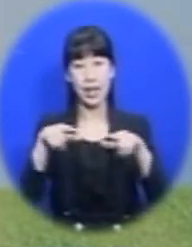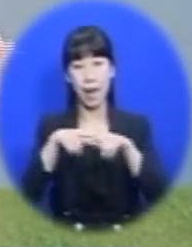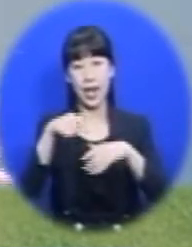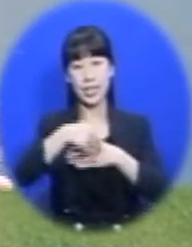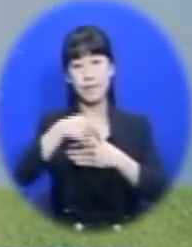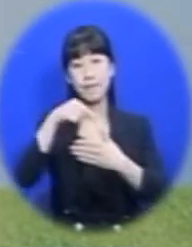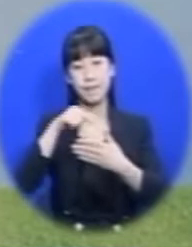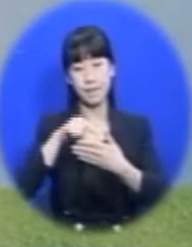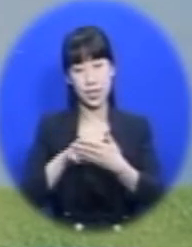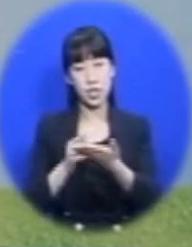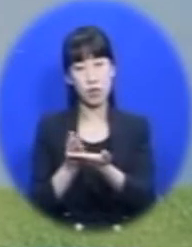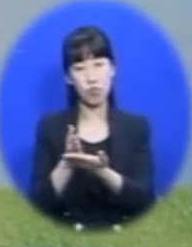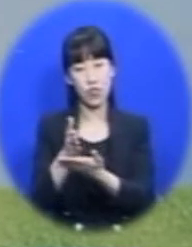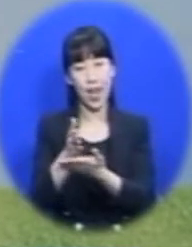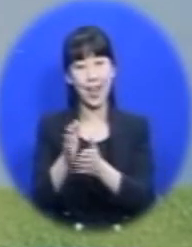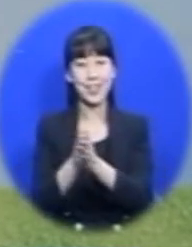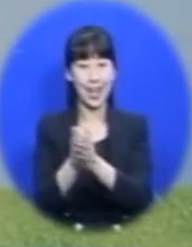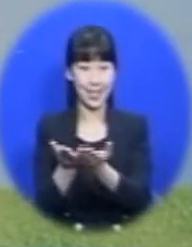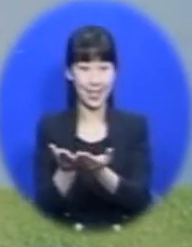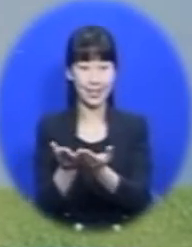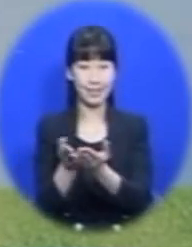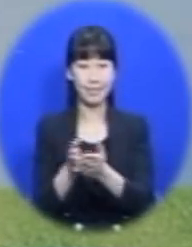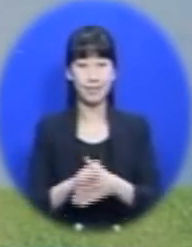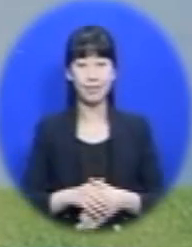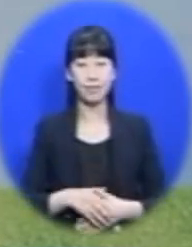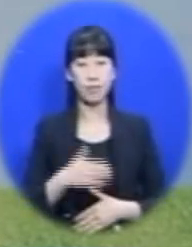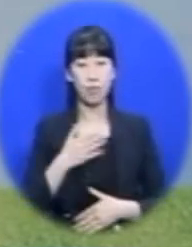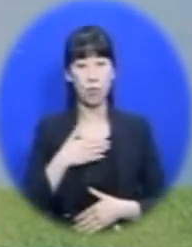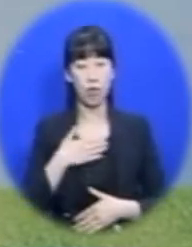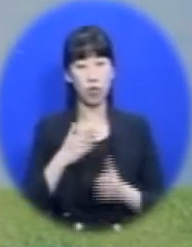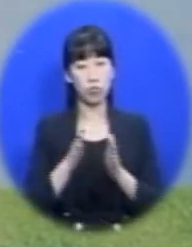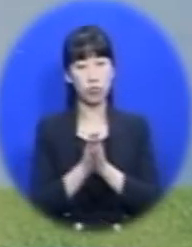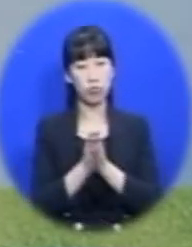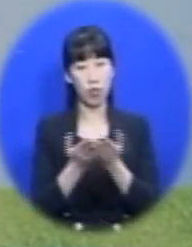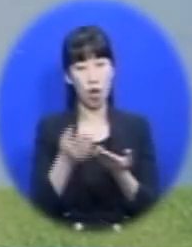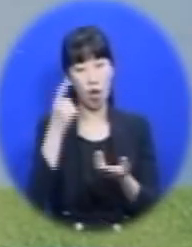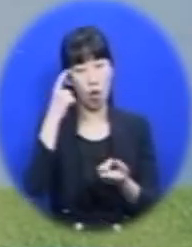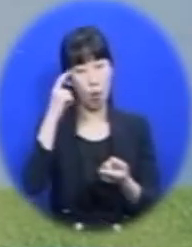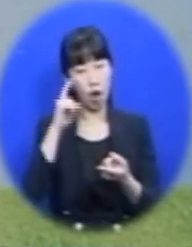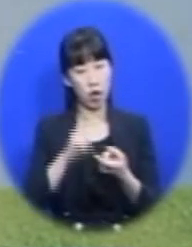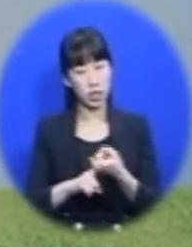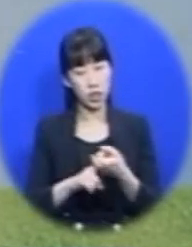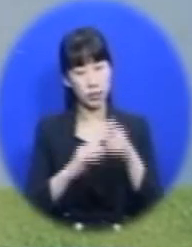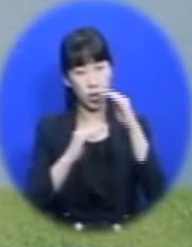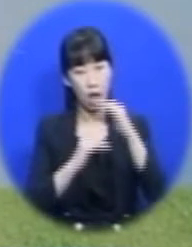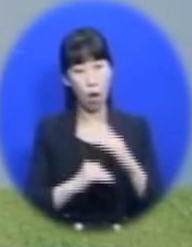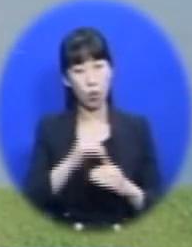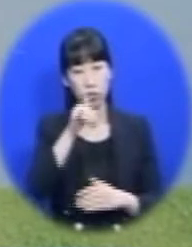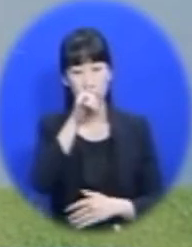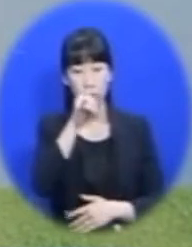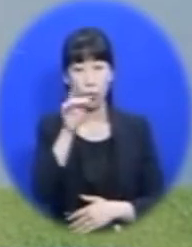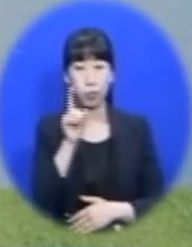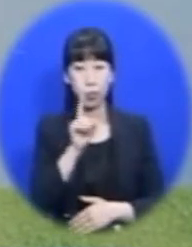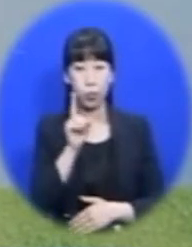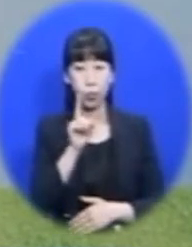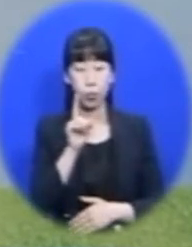심리적인 분야에 관한 책입니다. 그런데 제가 이 책에 대해서 아주 관심이 가는 내용이 있었어요.